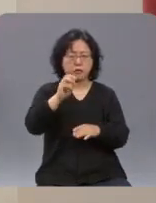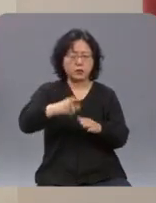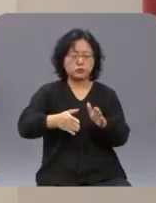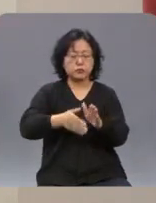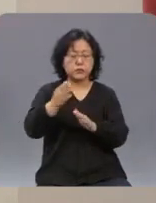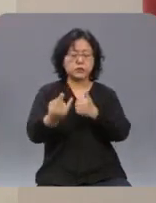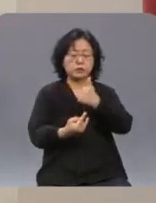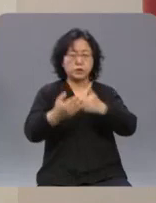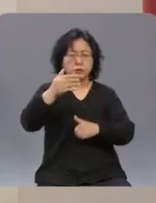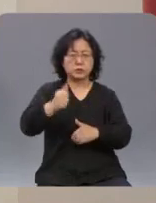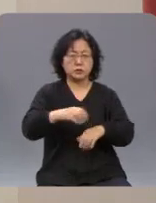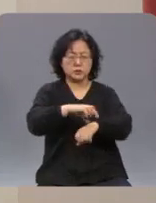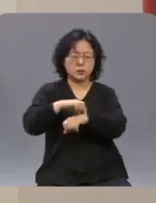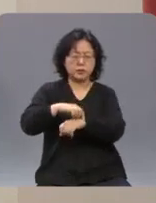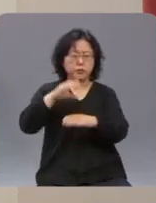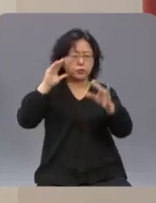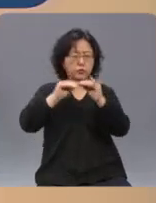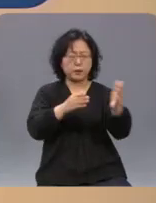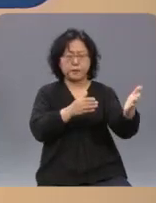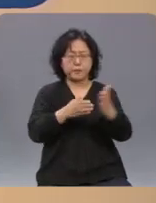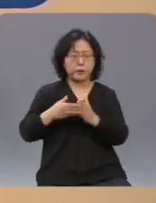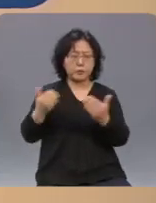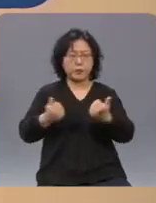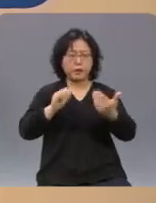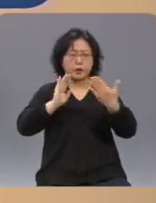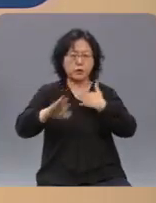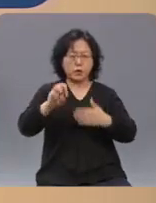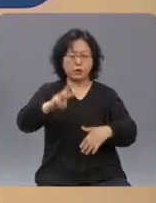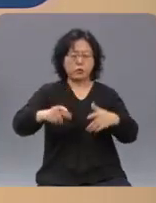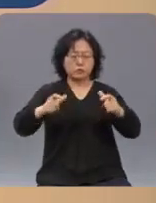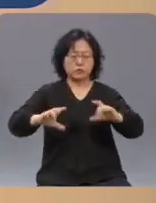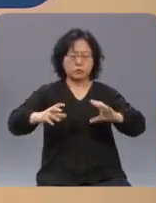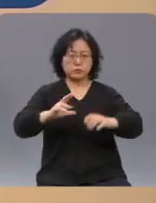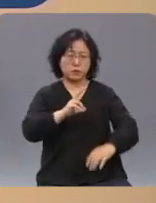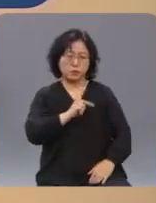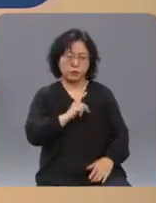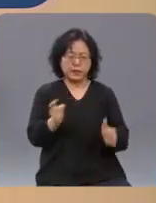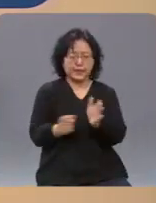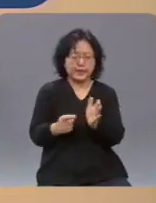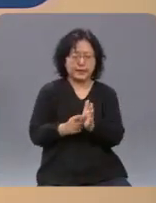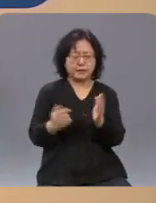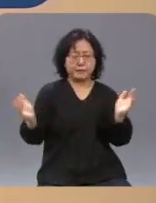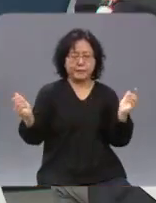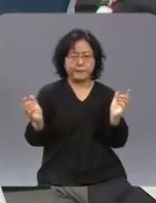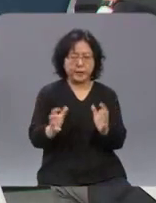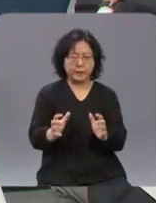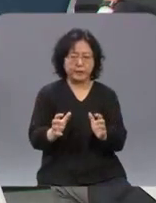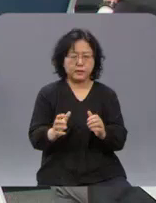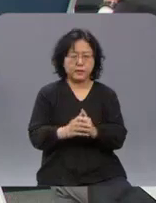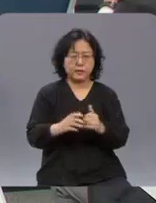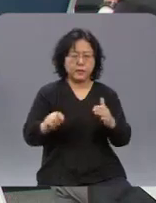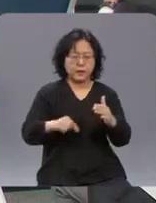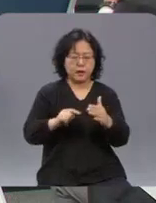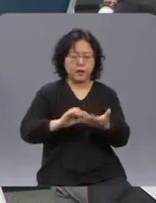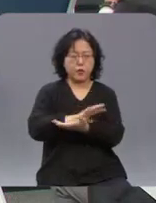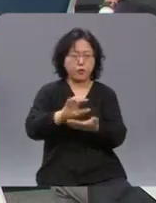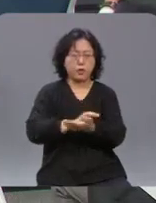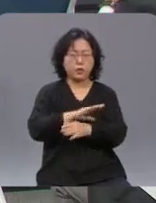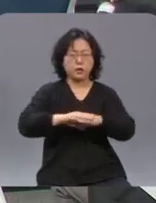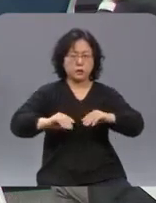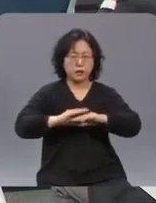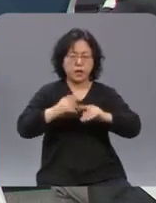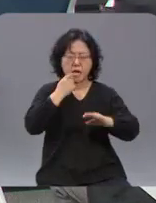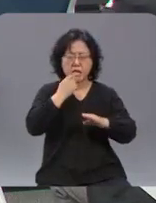위원장은 체포동의안이 부결된 본회의 직후 광주지역 국회의원들과 긴급 간담회를 갖고 당내 혼란에